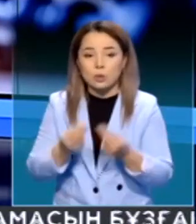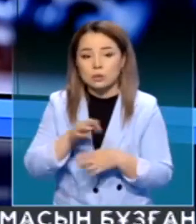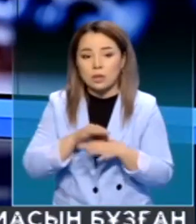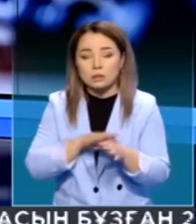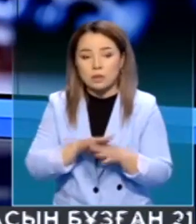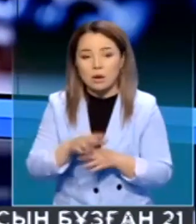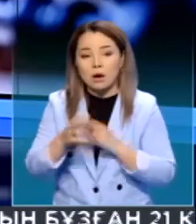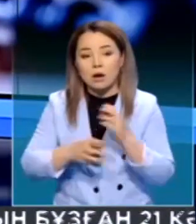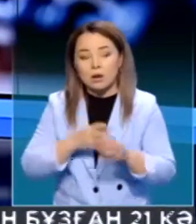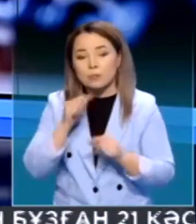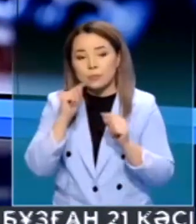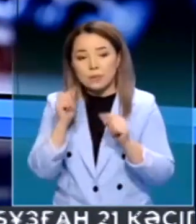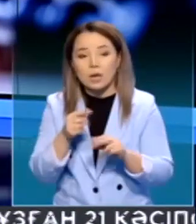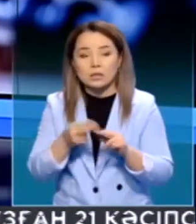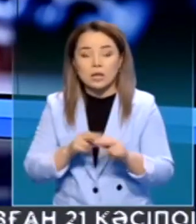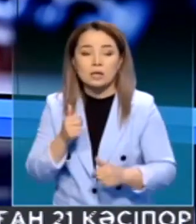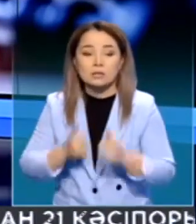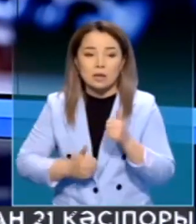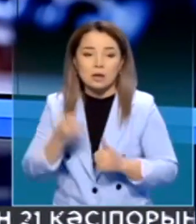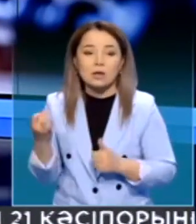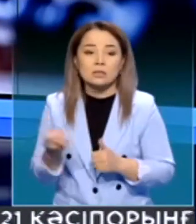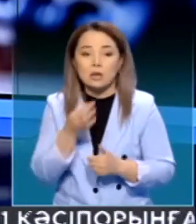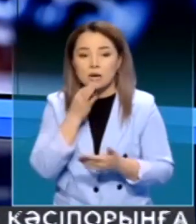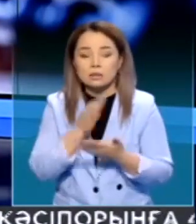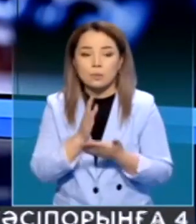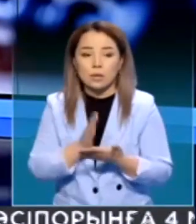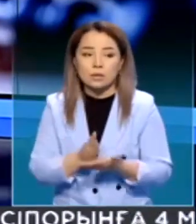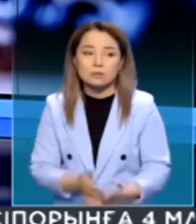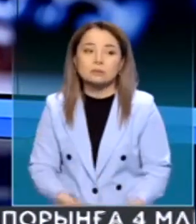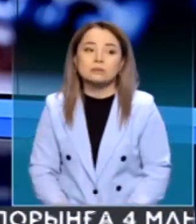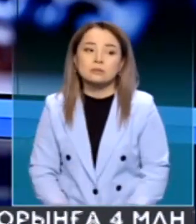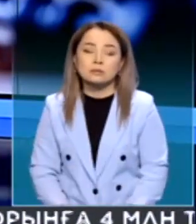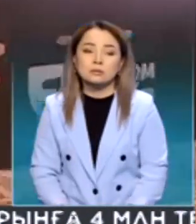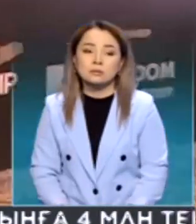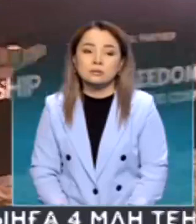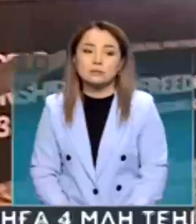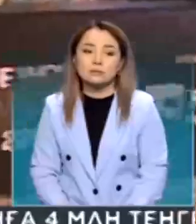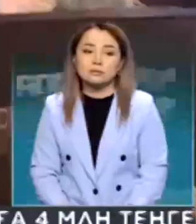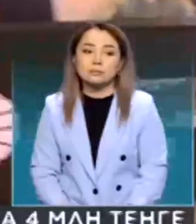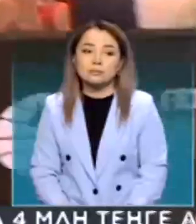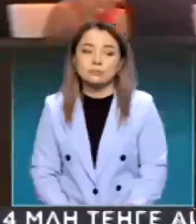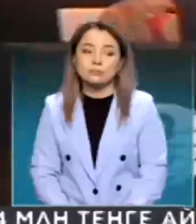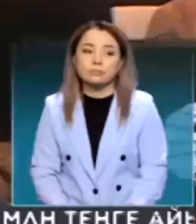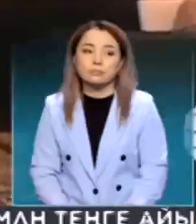Әлем көз тіккен жарыс туралы әріптесі Асылбек Данияр тарқатып айтады.